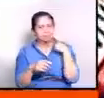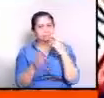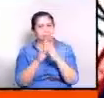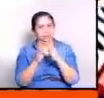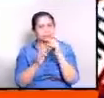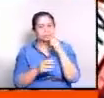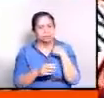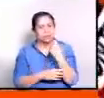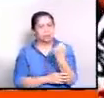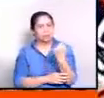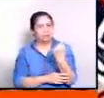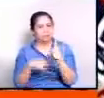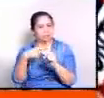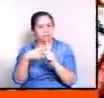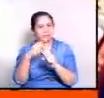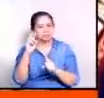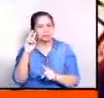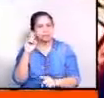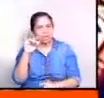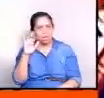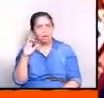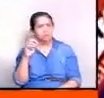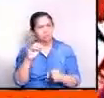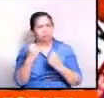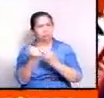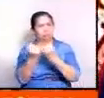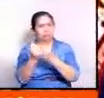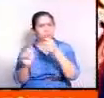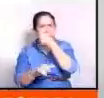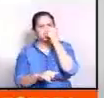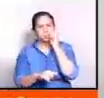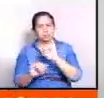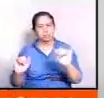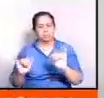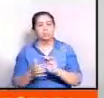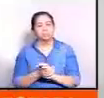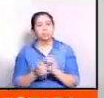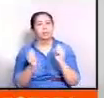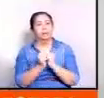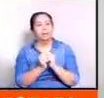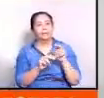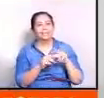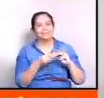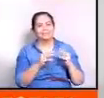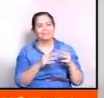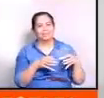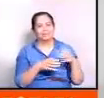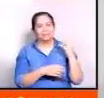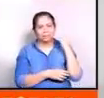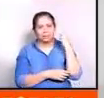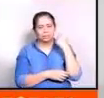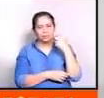yesterday. There's 11 plus Senator Villar, 12, that is fully supportive of the Senate President. Kasama na raw ang seatmates block ni Senador